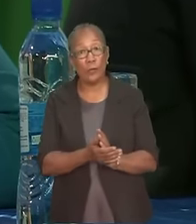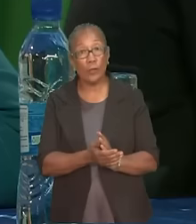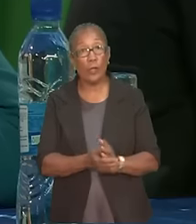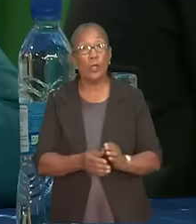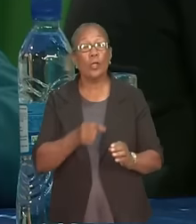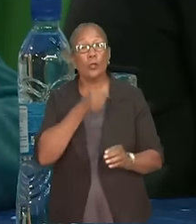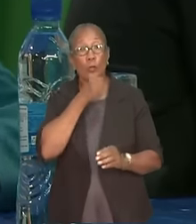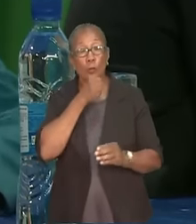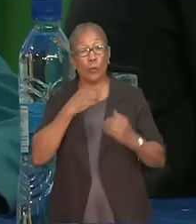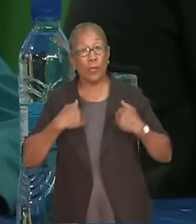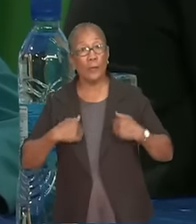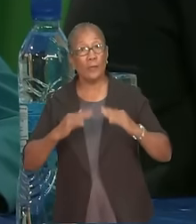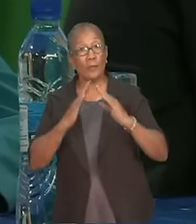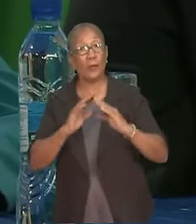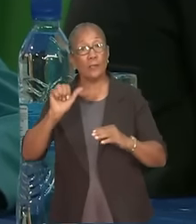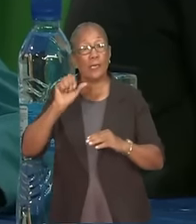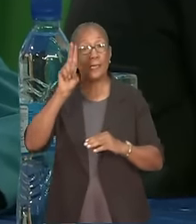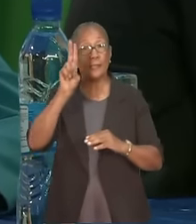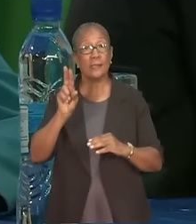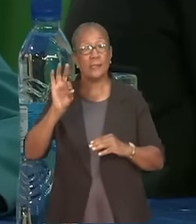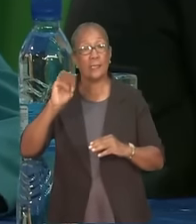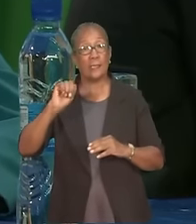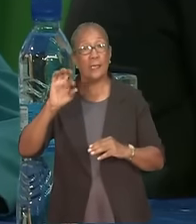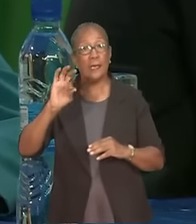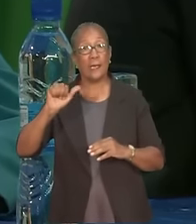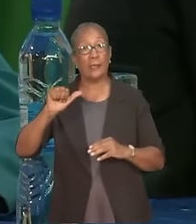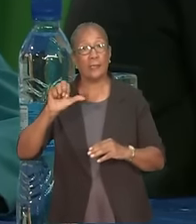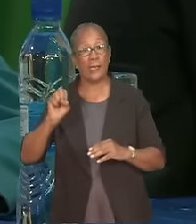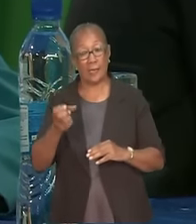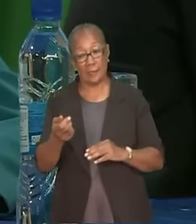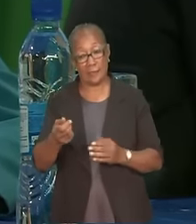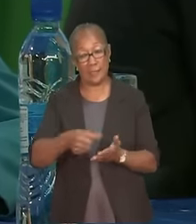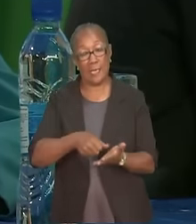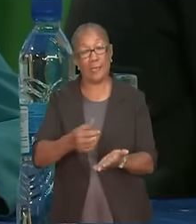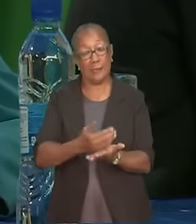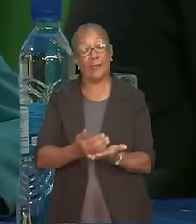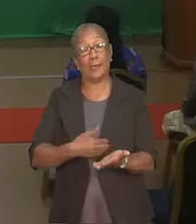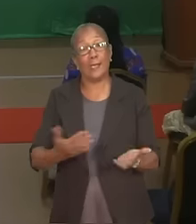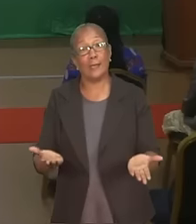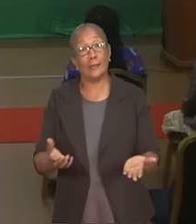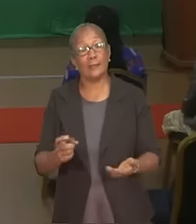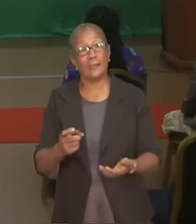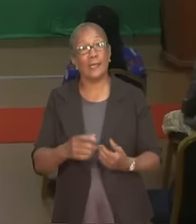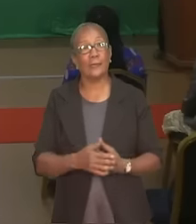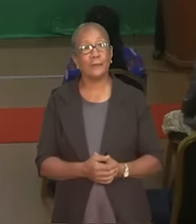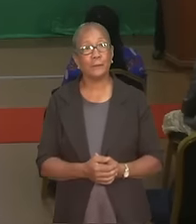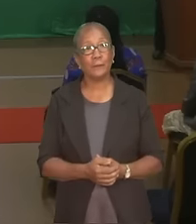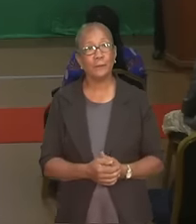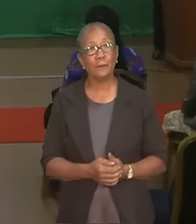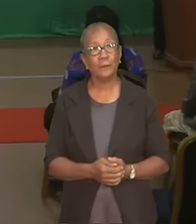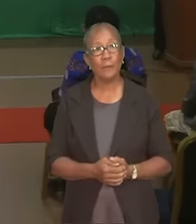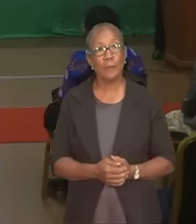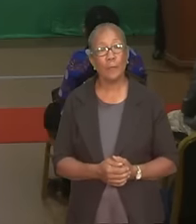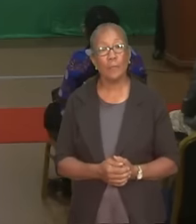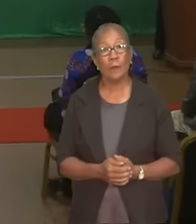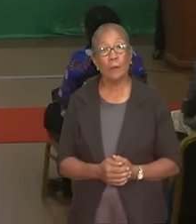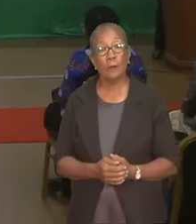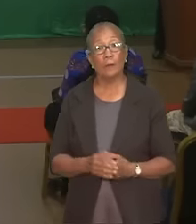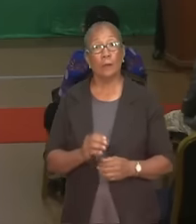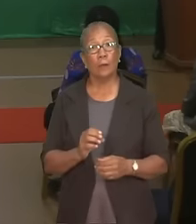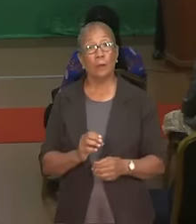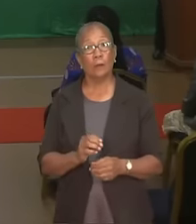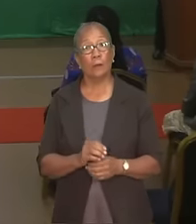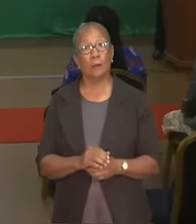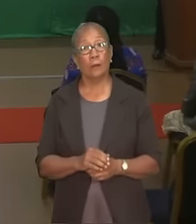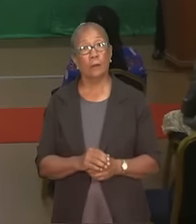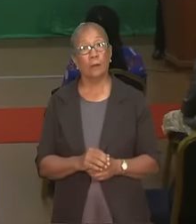ASEANA over een subsidie beschikken. Ja, ja. Minister, er is... Okay, ja, excellentie. Ja, laat ik even nog toevoegen. Het